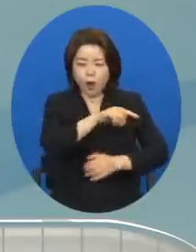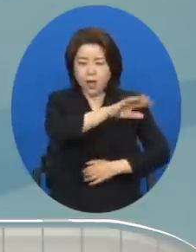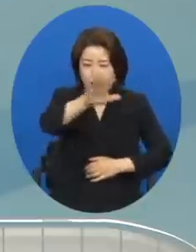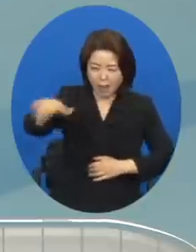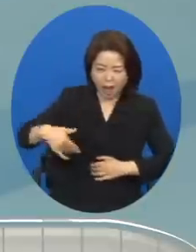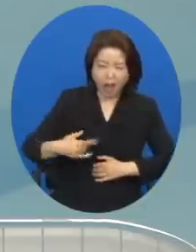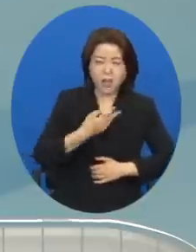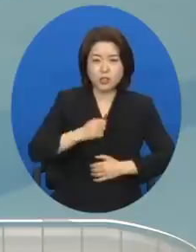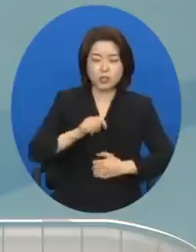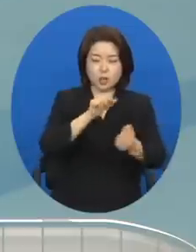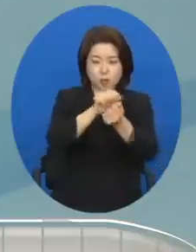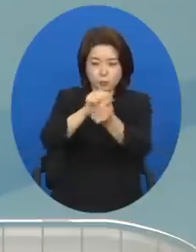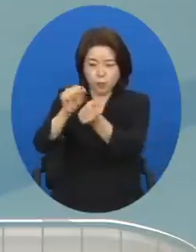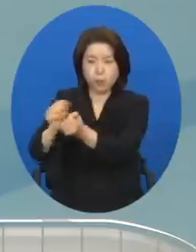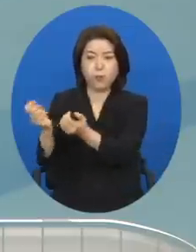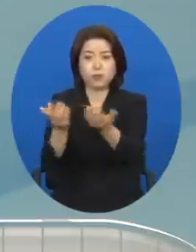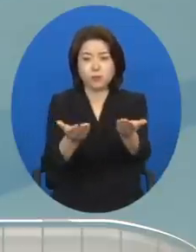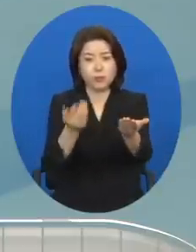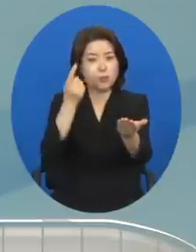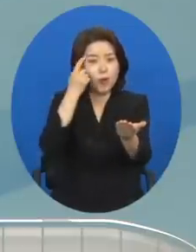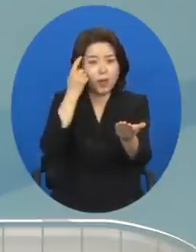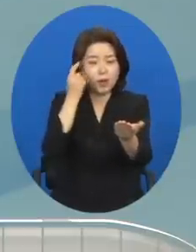다른 제자들의 발을 씻기냐 말입니다.